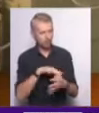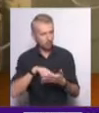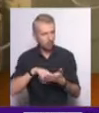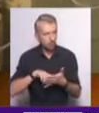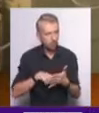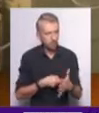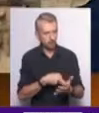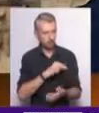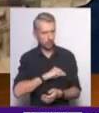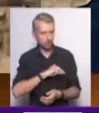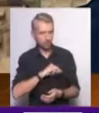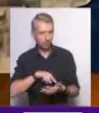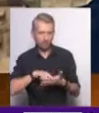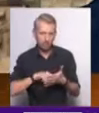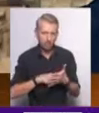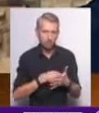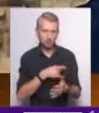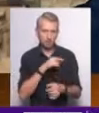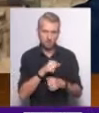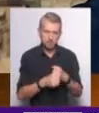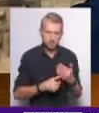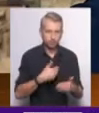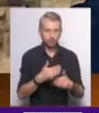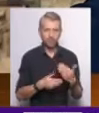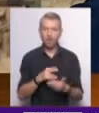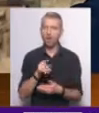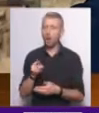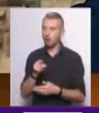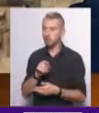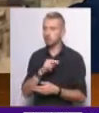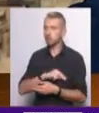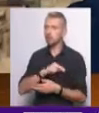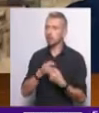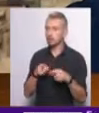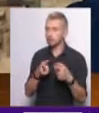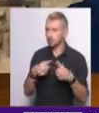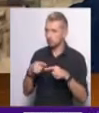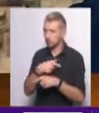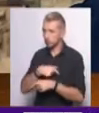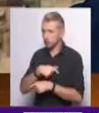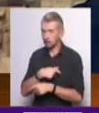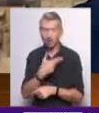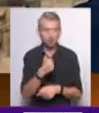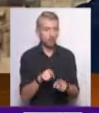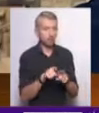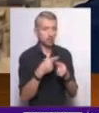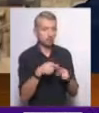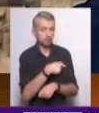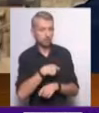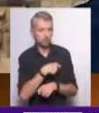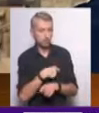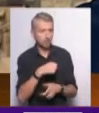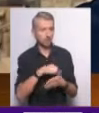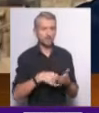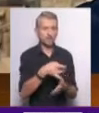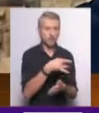працювала, з іншими депутатськими... Як ви працювали з депутатами? Вони працювали з іншими депутатськими фракціями? Так, вони обов'язково, вони так само до інших депутатів і від